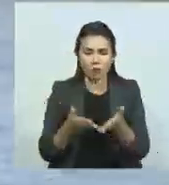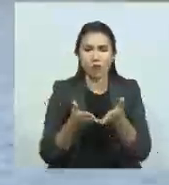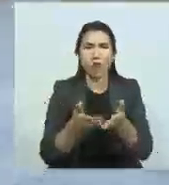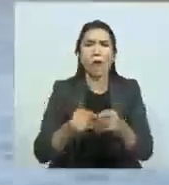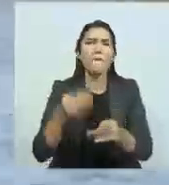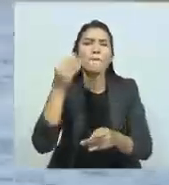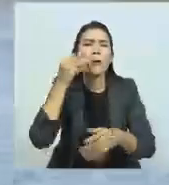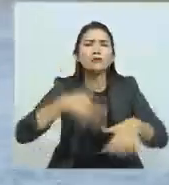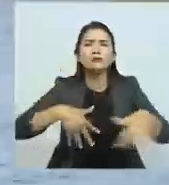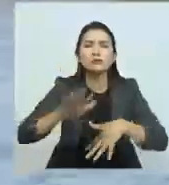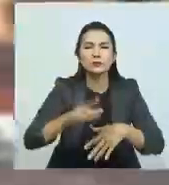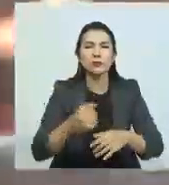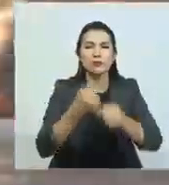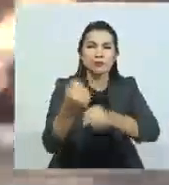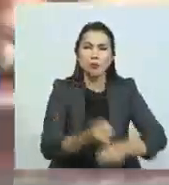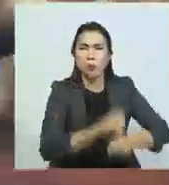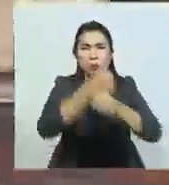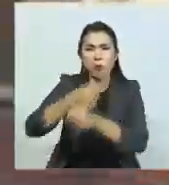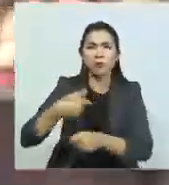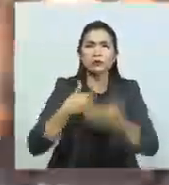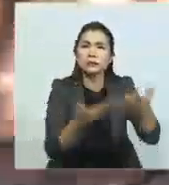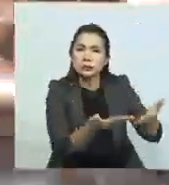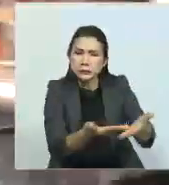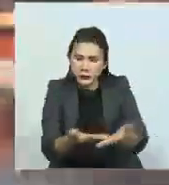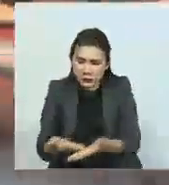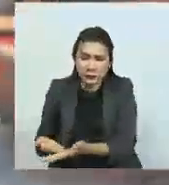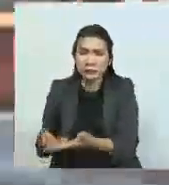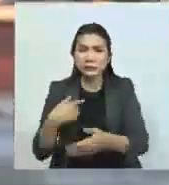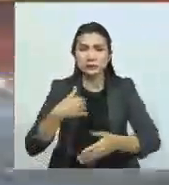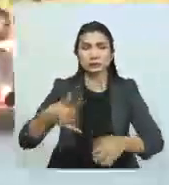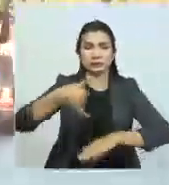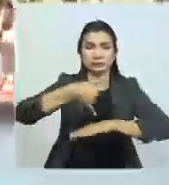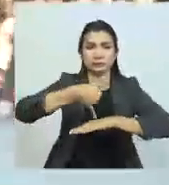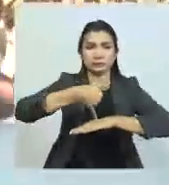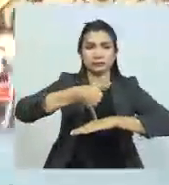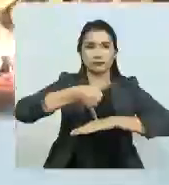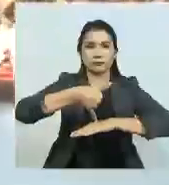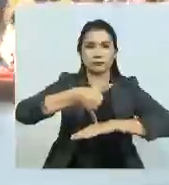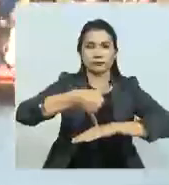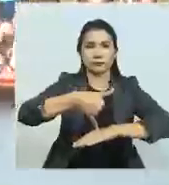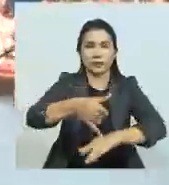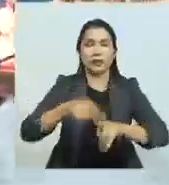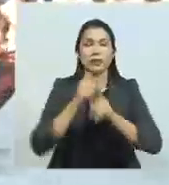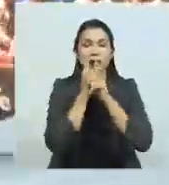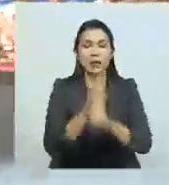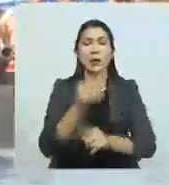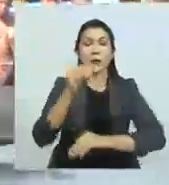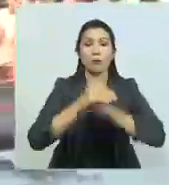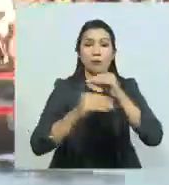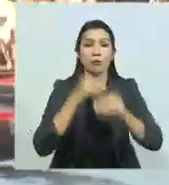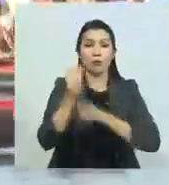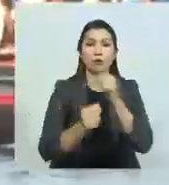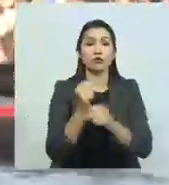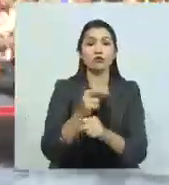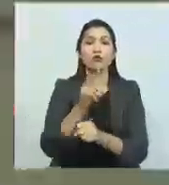เพื่อต้อนรับขบวนเรือเกียรติยศอัญเชิญพระบรมรูปสมเด็จพระเจ้าตากสินมหาราชตามโครงการ250